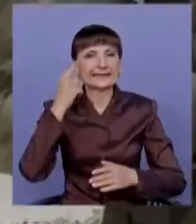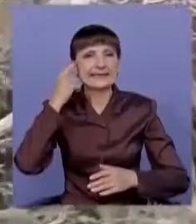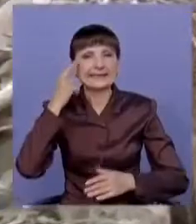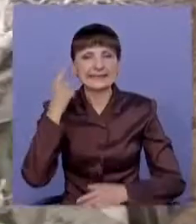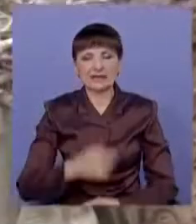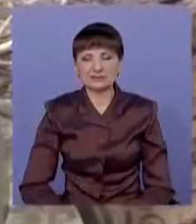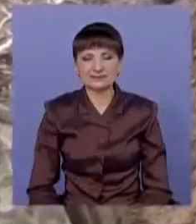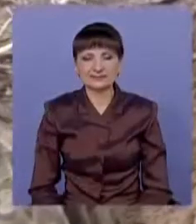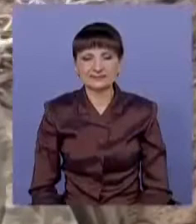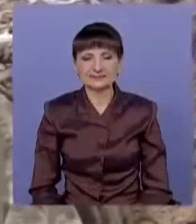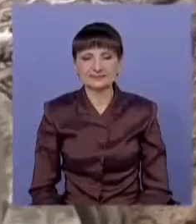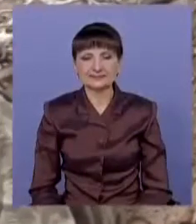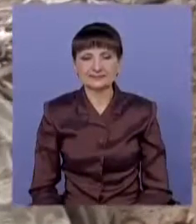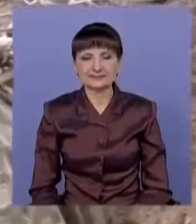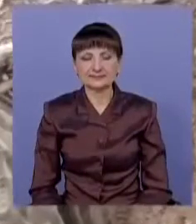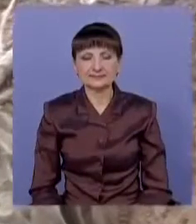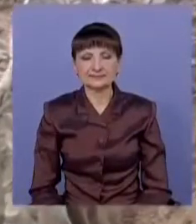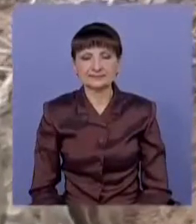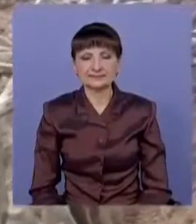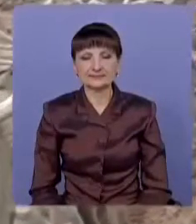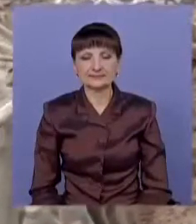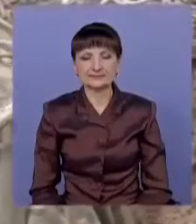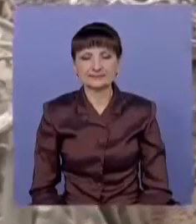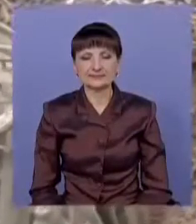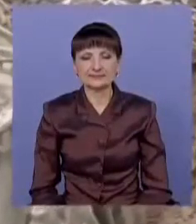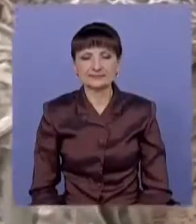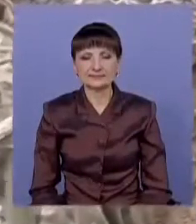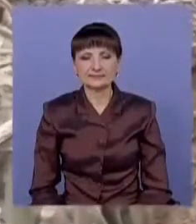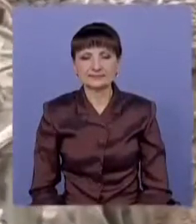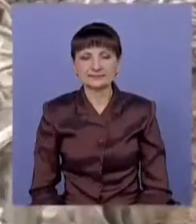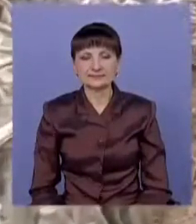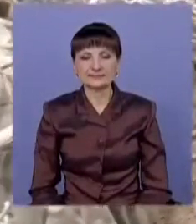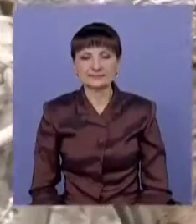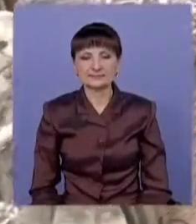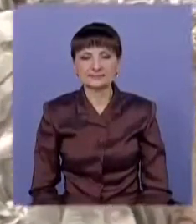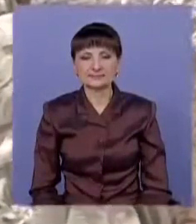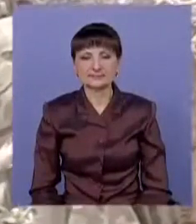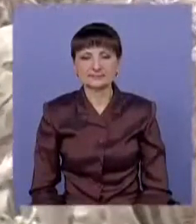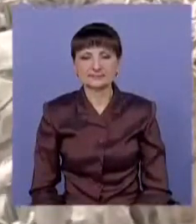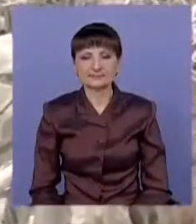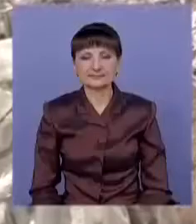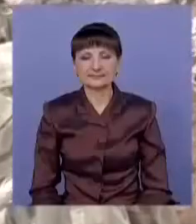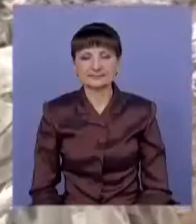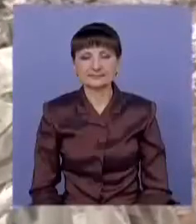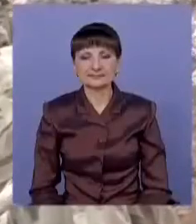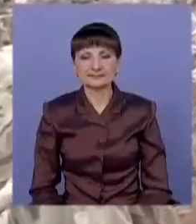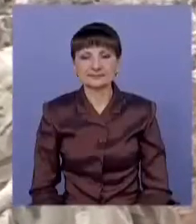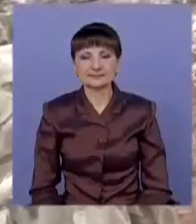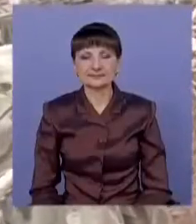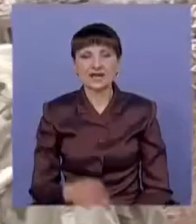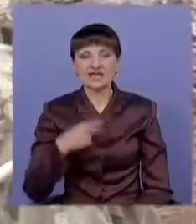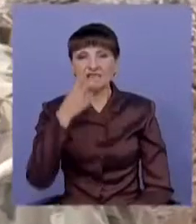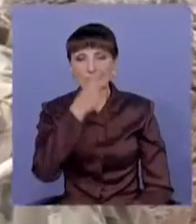работе. Наблюдаю подход разведывательного дозора незаконного воинского формирования, количество числе боевиков.